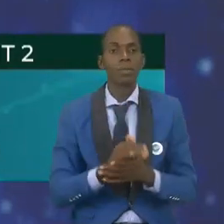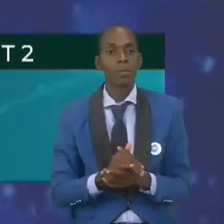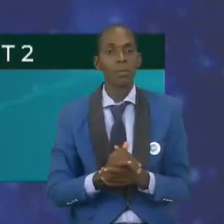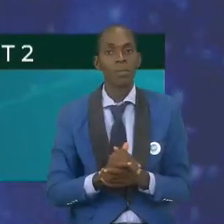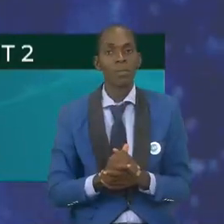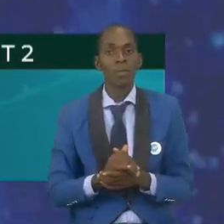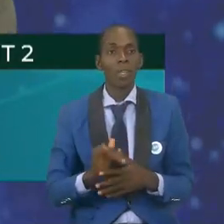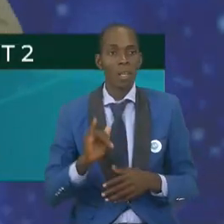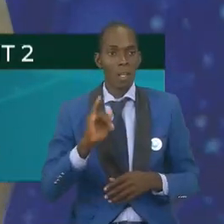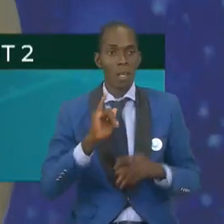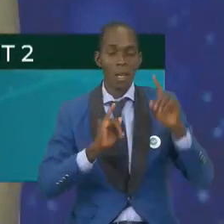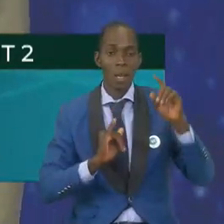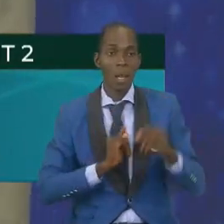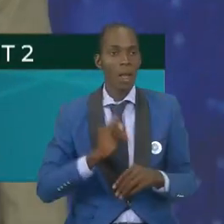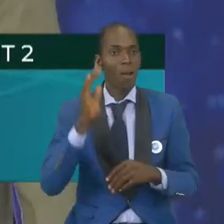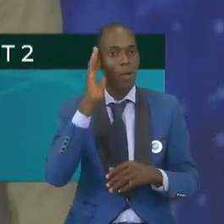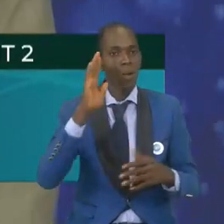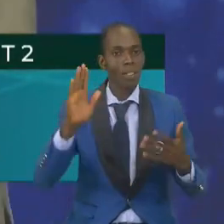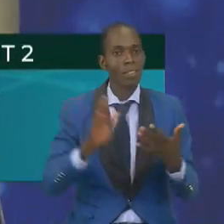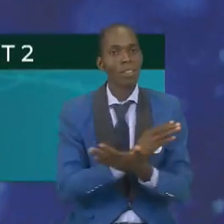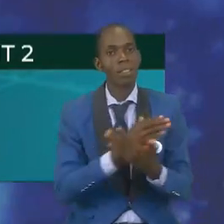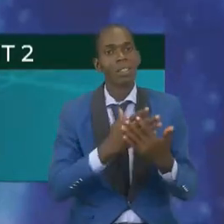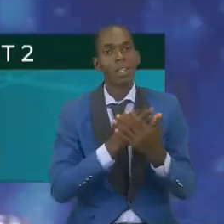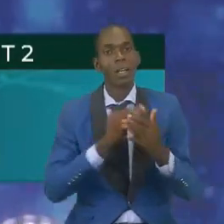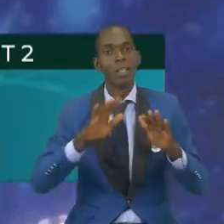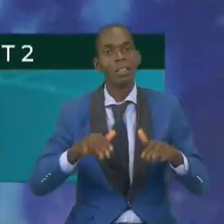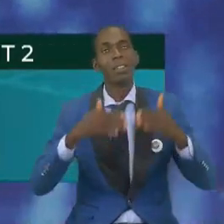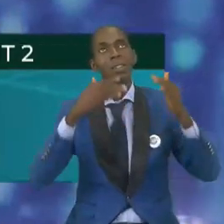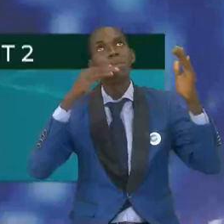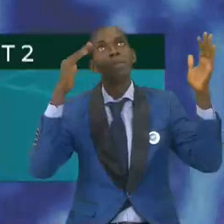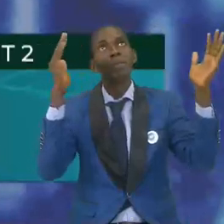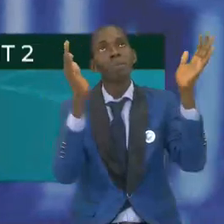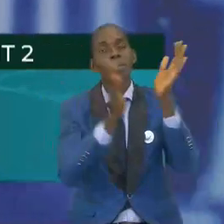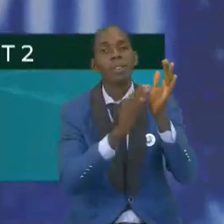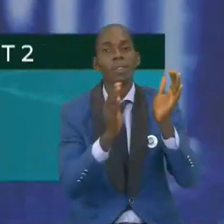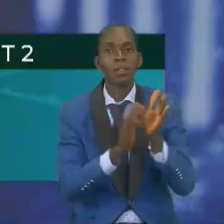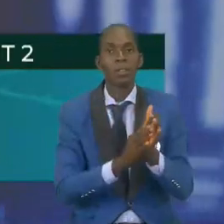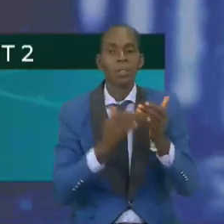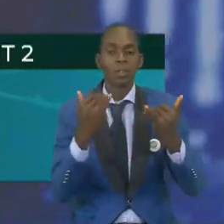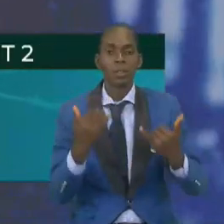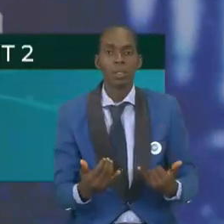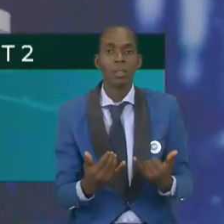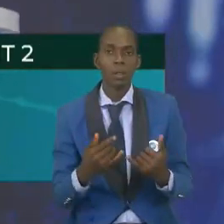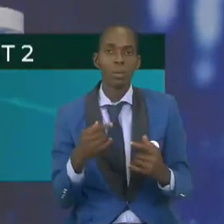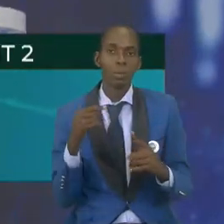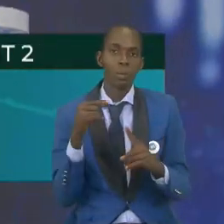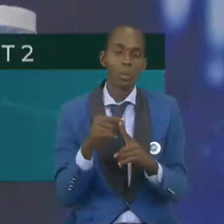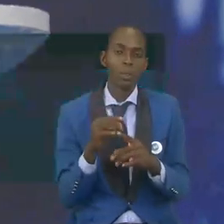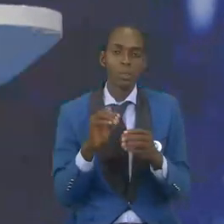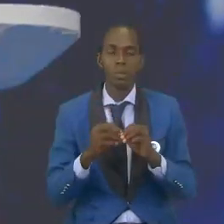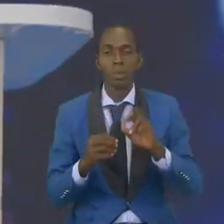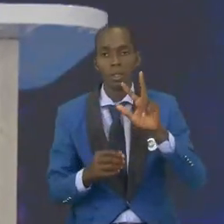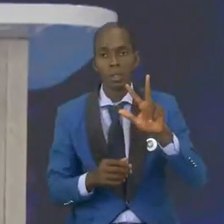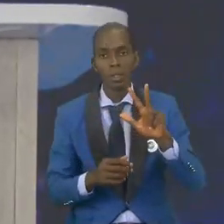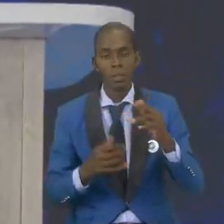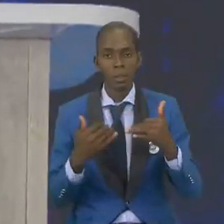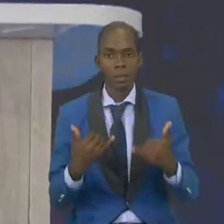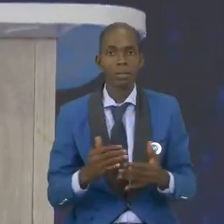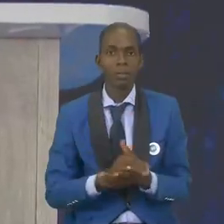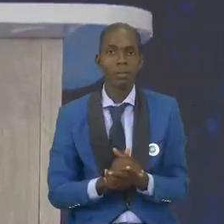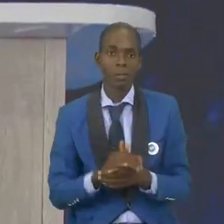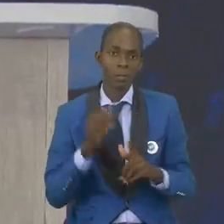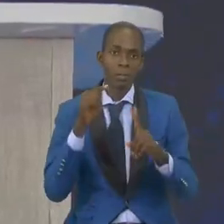Dieu. Mon cœur est affermi. Je chanterai, je ferai retentir mes